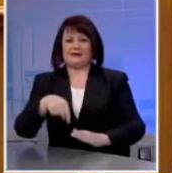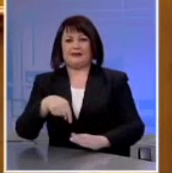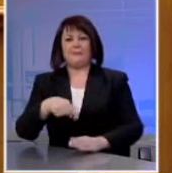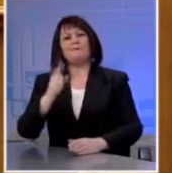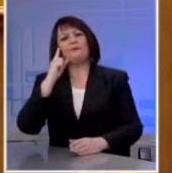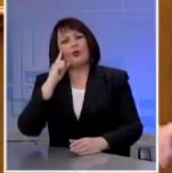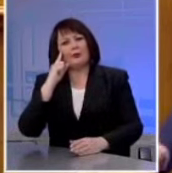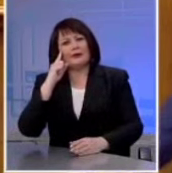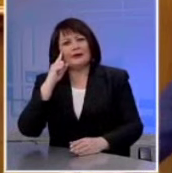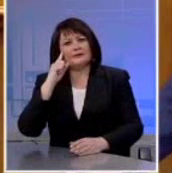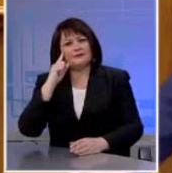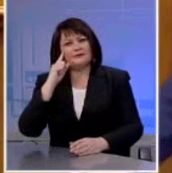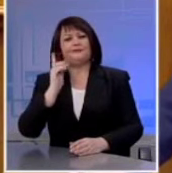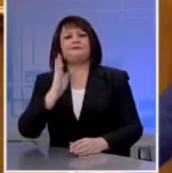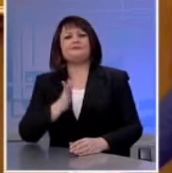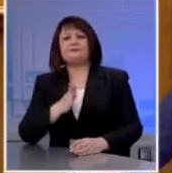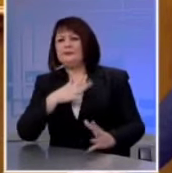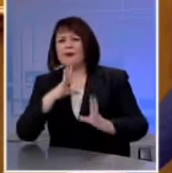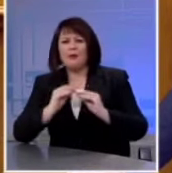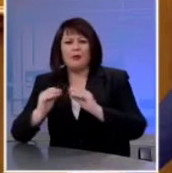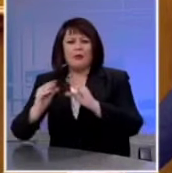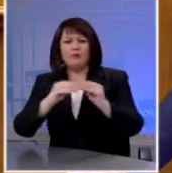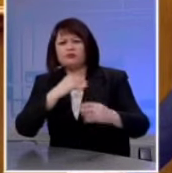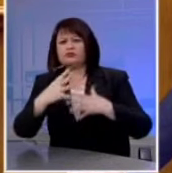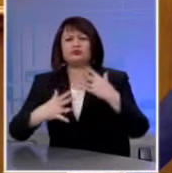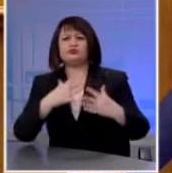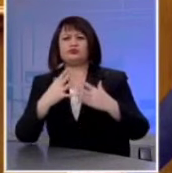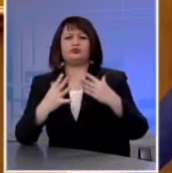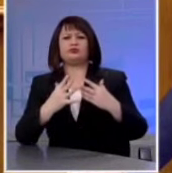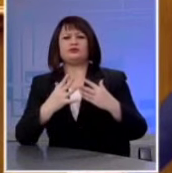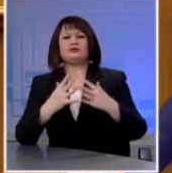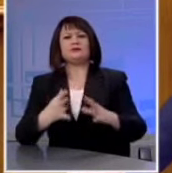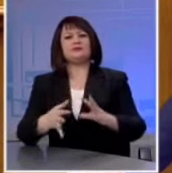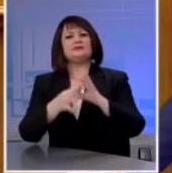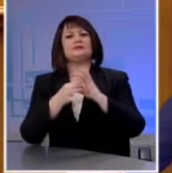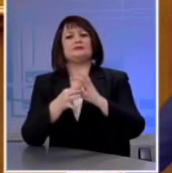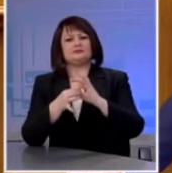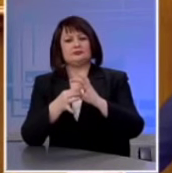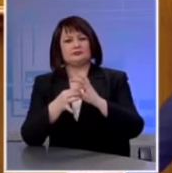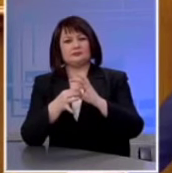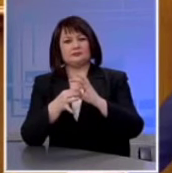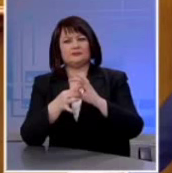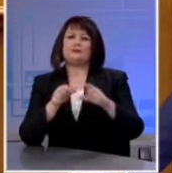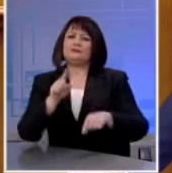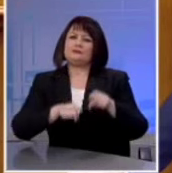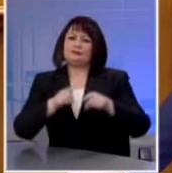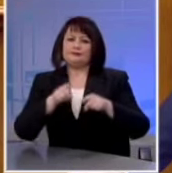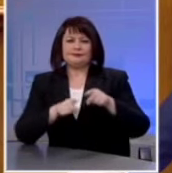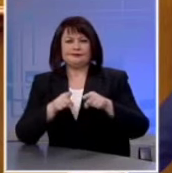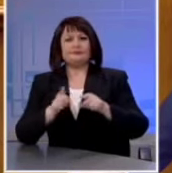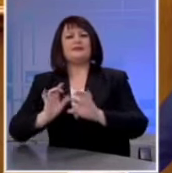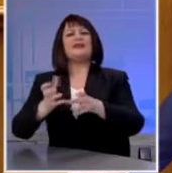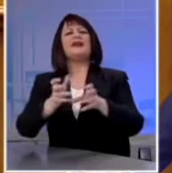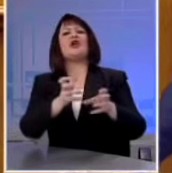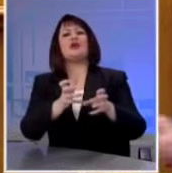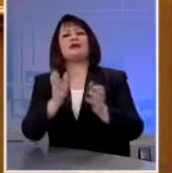Νόμισε ότι θα μπορέσει να δημιουργήσει θόρυβο σε αγαστή συνεργασία με κάποια από τα γνωστά μέσα ενημέρωσης